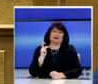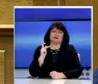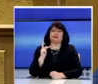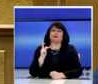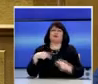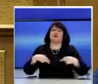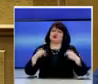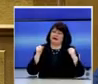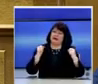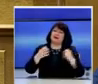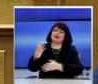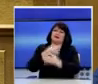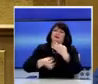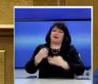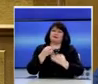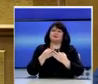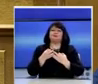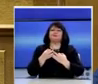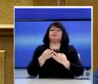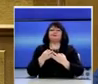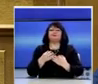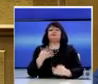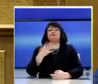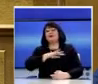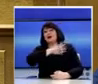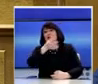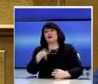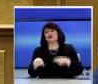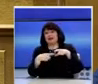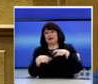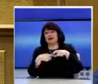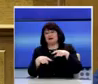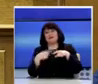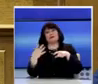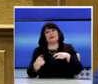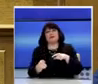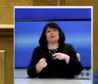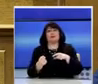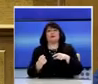δήλωνε ότι θα έχουμε μέχρι το Δεκέμβρη